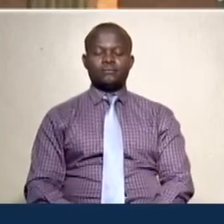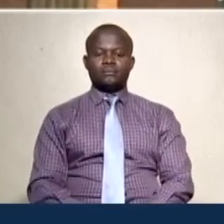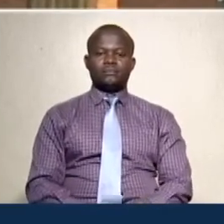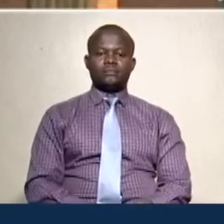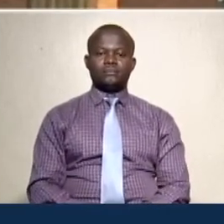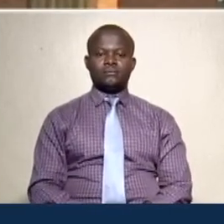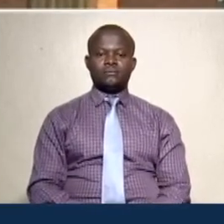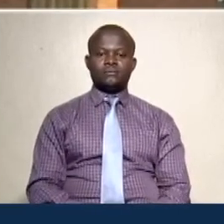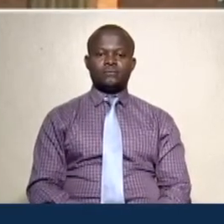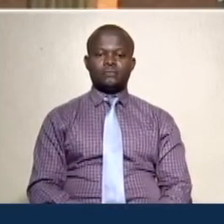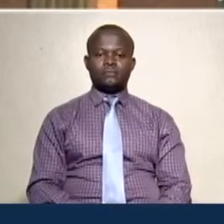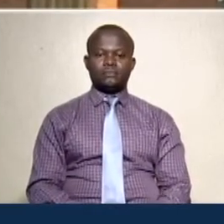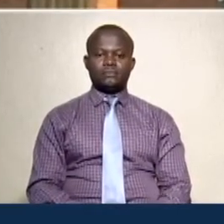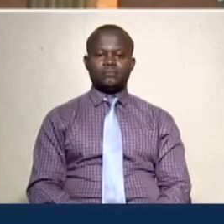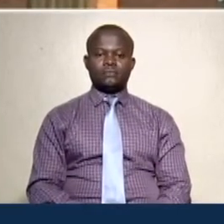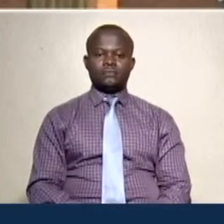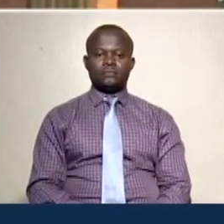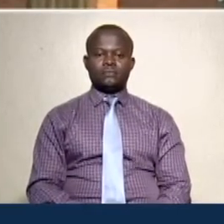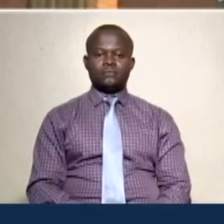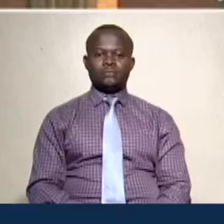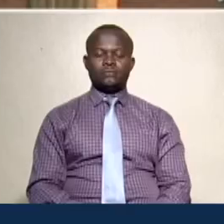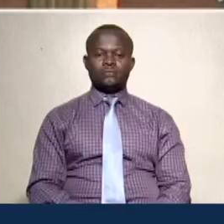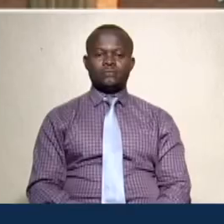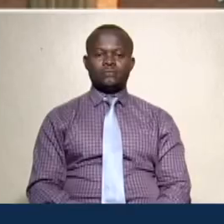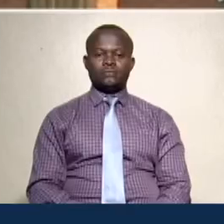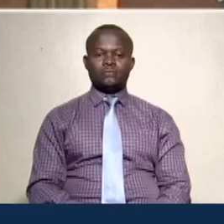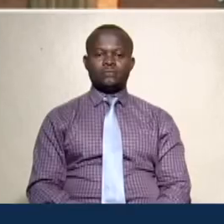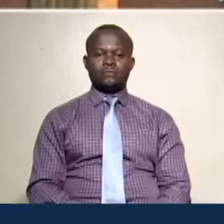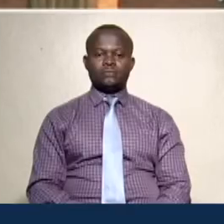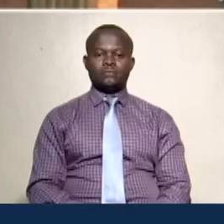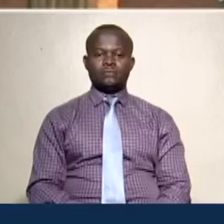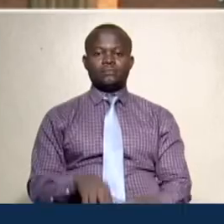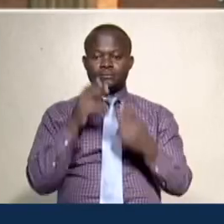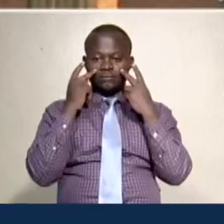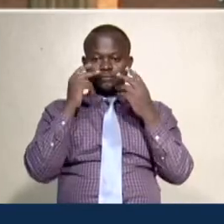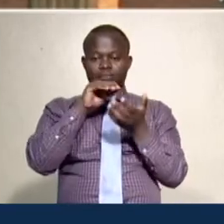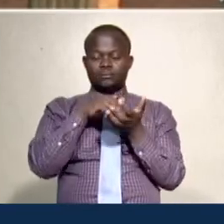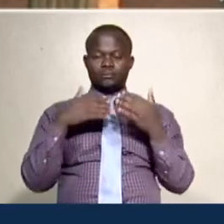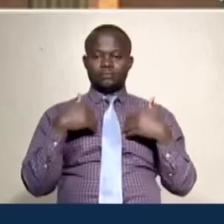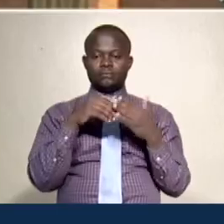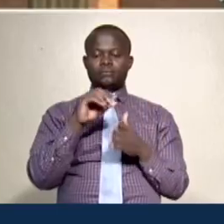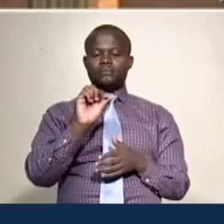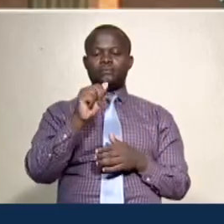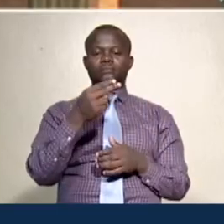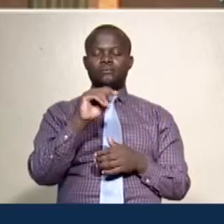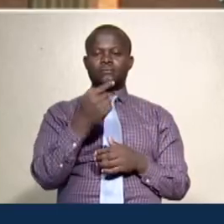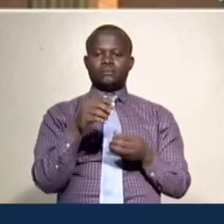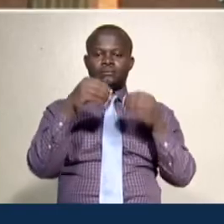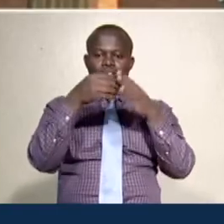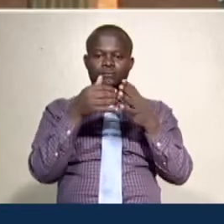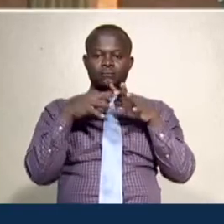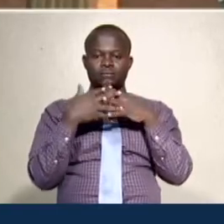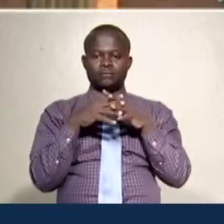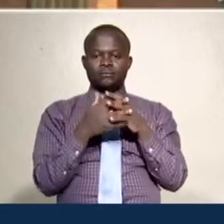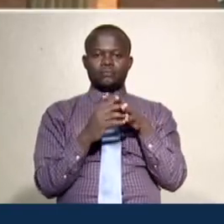center which is based in Gahanga. We provide it a solar water heater. Murabona ko hano hari ikigo nderabuzima cya Gahanga twajyaye imashini zishyushya